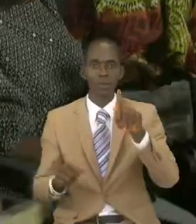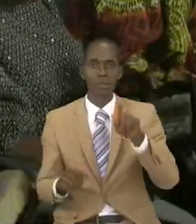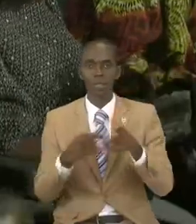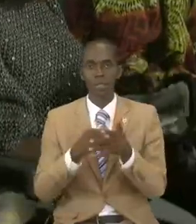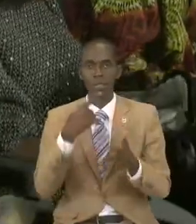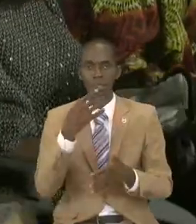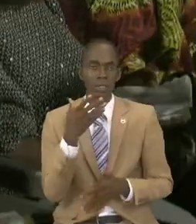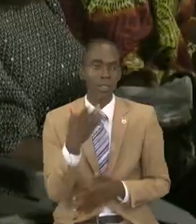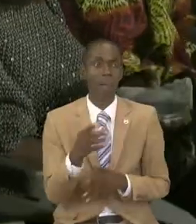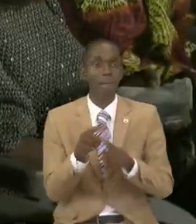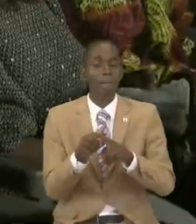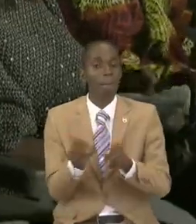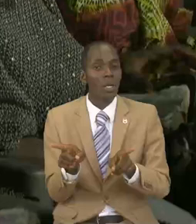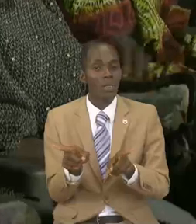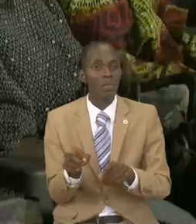Verset 21, il dit, mais